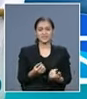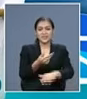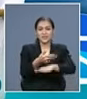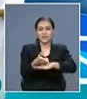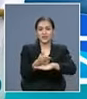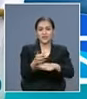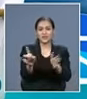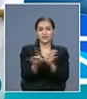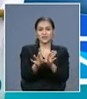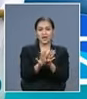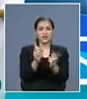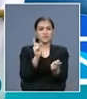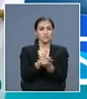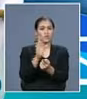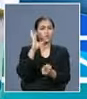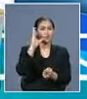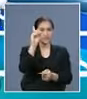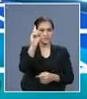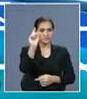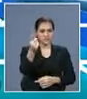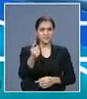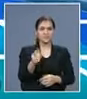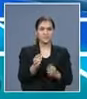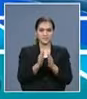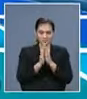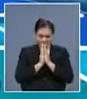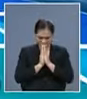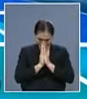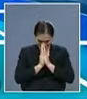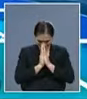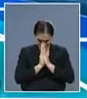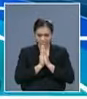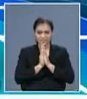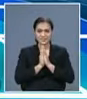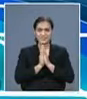นี้แล้วพบไปใหม่วันพรุ่งนี้ค่ะสวัสดีค่ะสวัสดีค่ะ